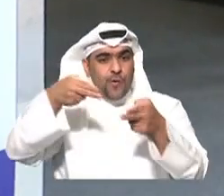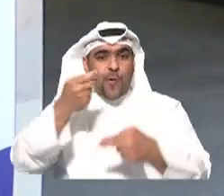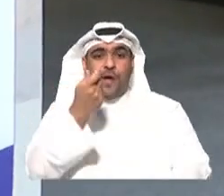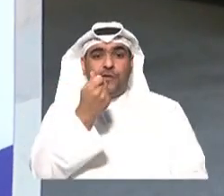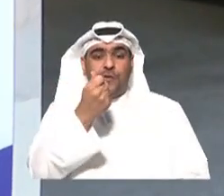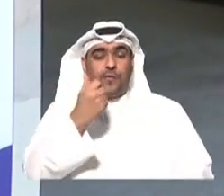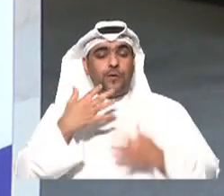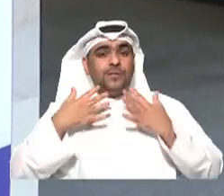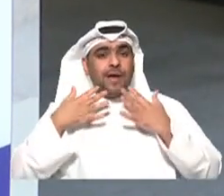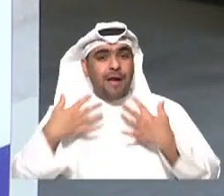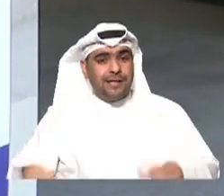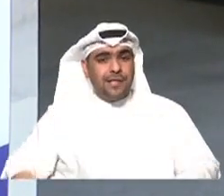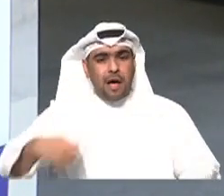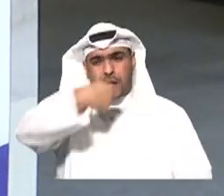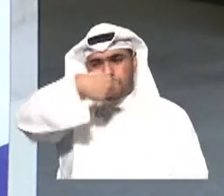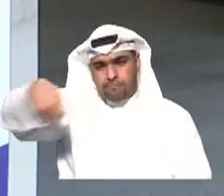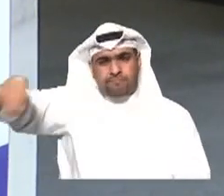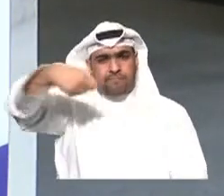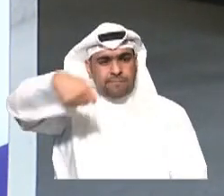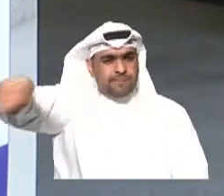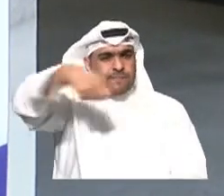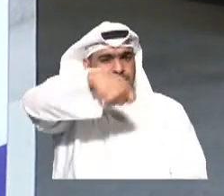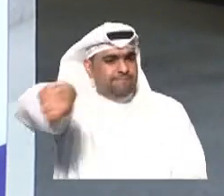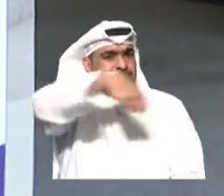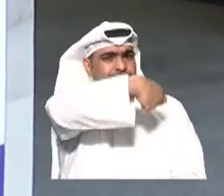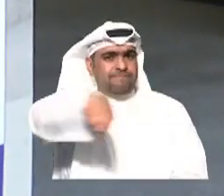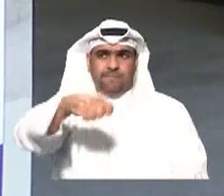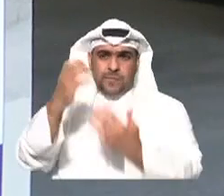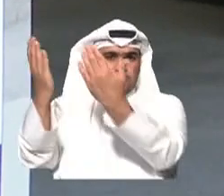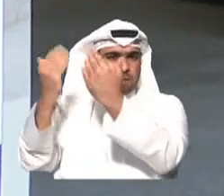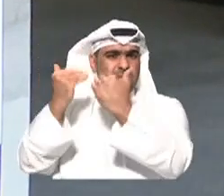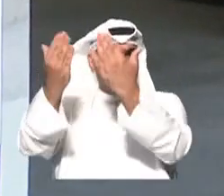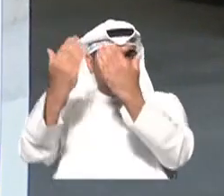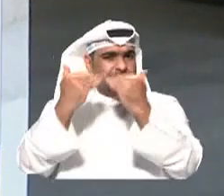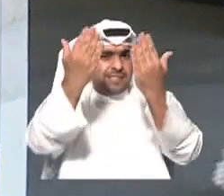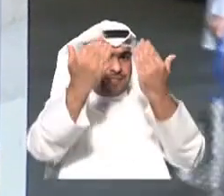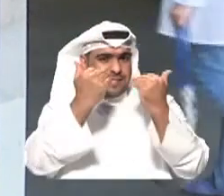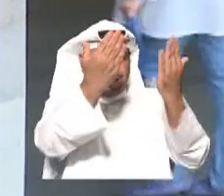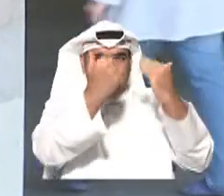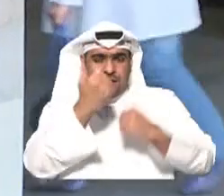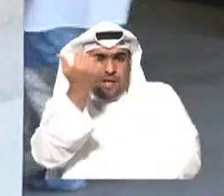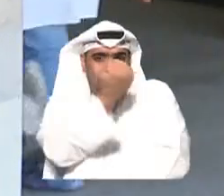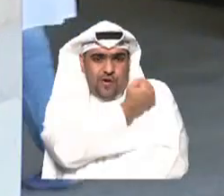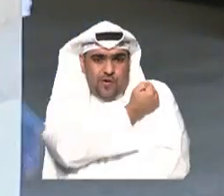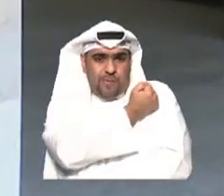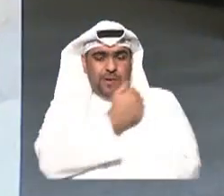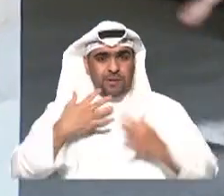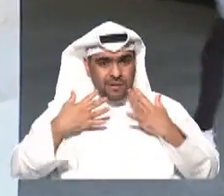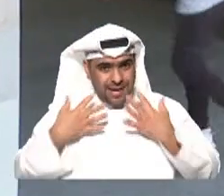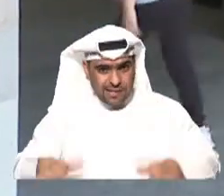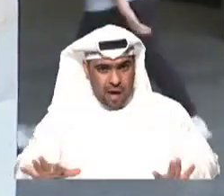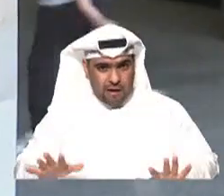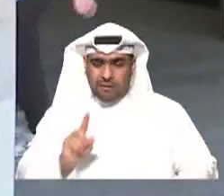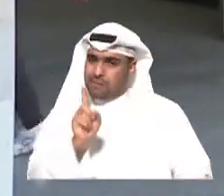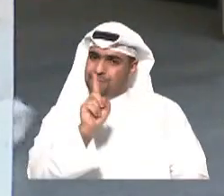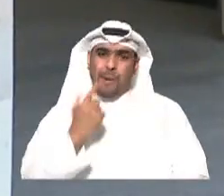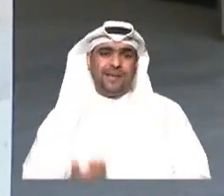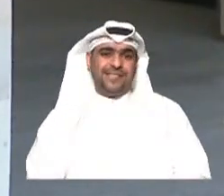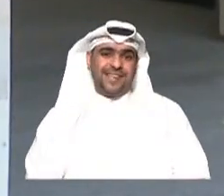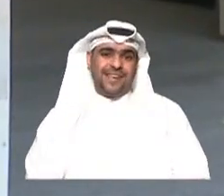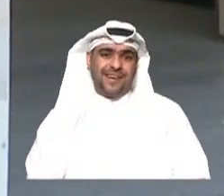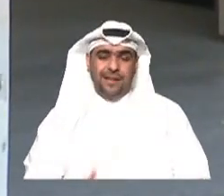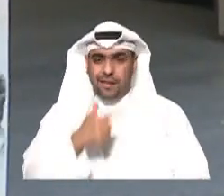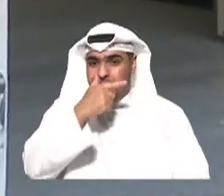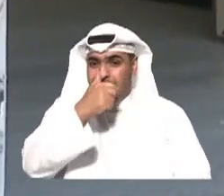وما يبي يلتزم مع باقي الدول وباقي الناس ويقدر الجهود اللي بذلت، لا هذا يكون أنانية. فمن الأفضل